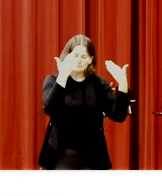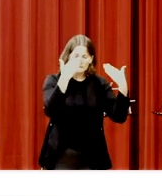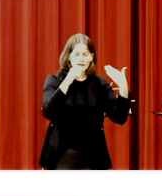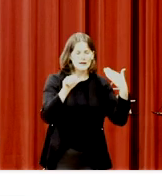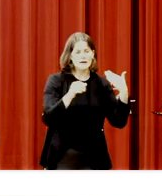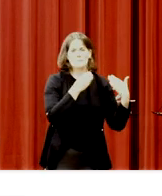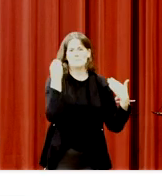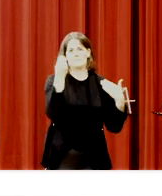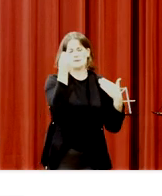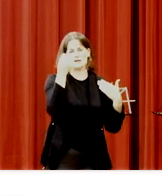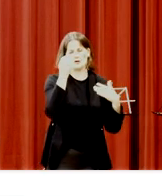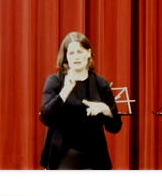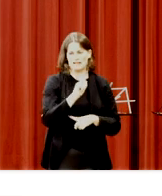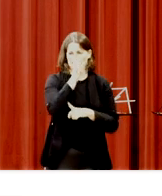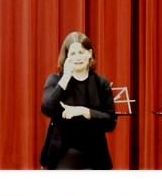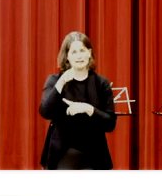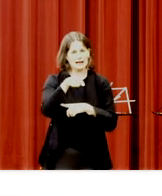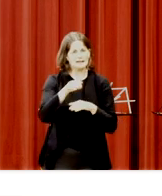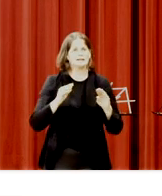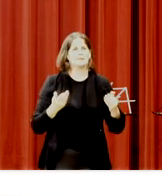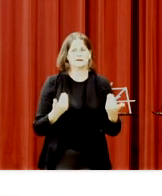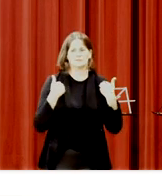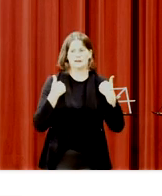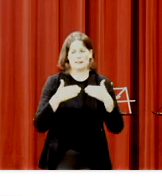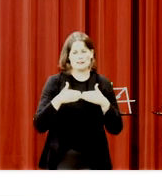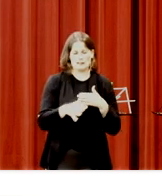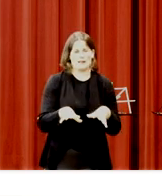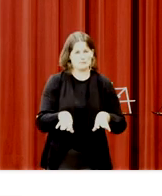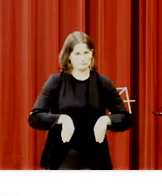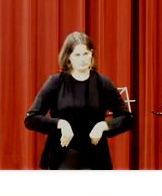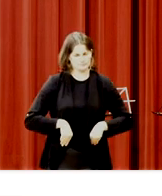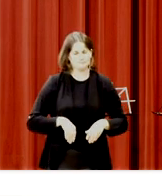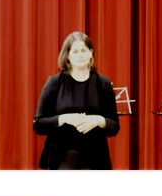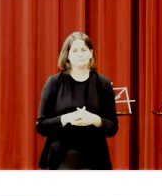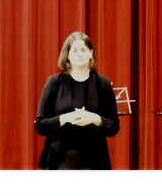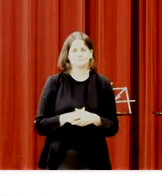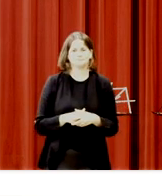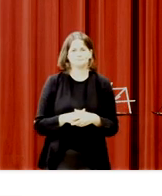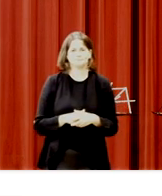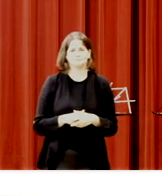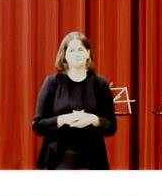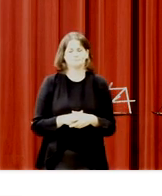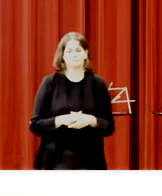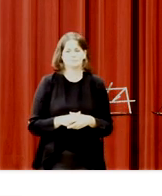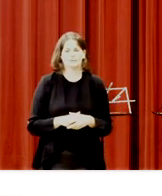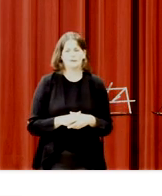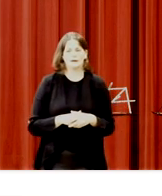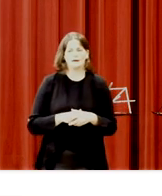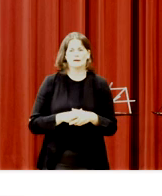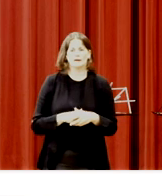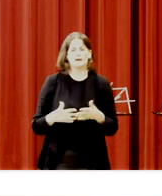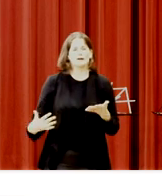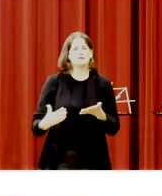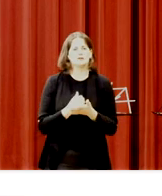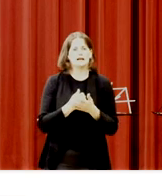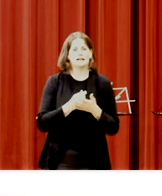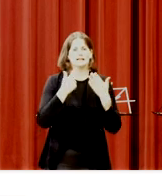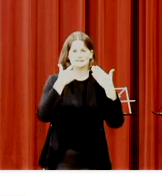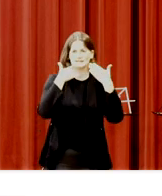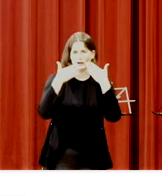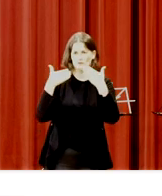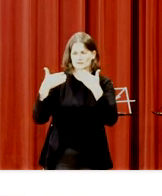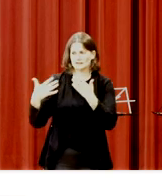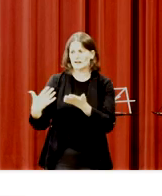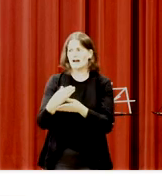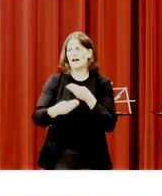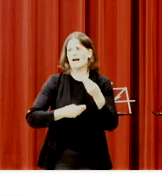per reproduïdes totes les salutacions que ha fet el nostre rector a l'inici, perquè així els tres minuts que tinc els podré aprofitar millor. Si en